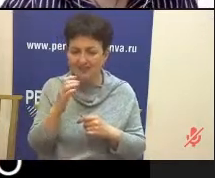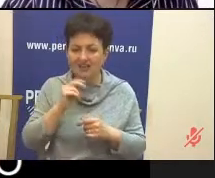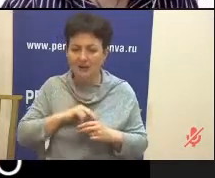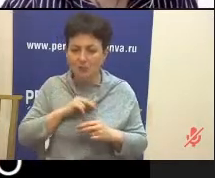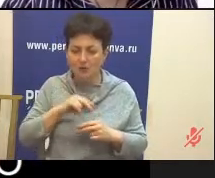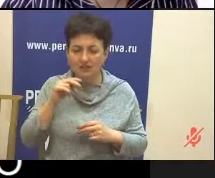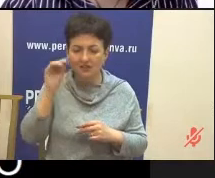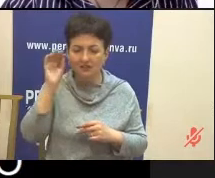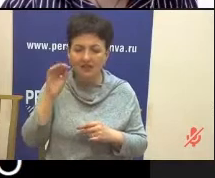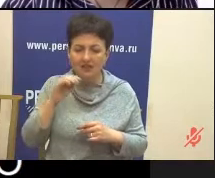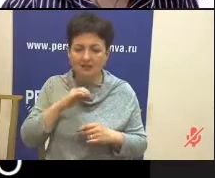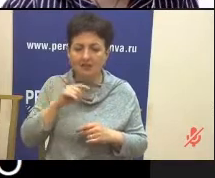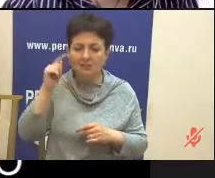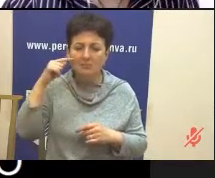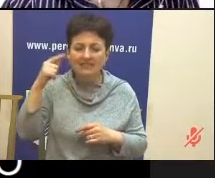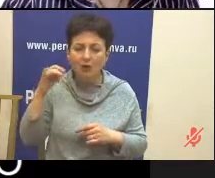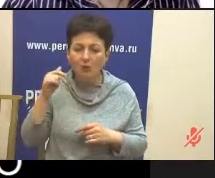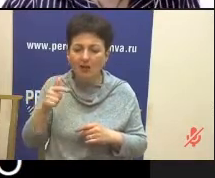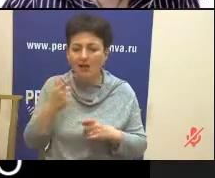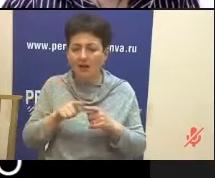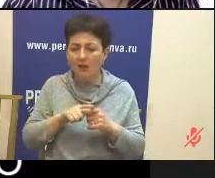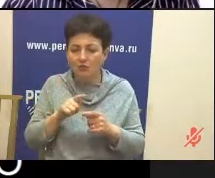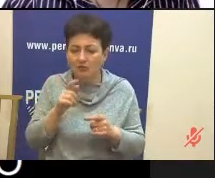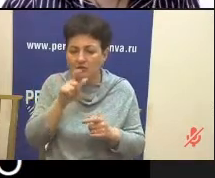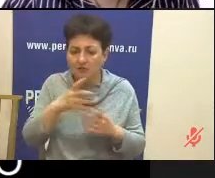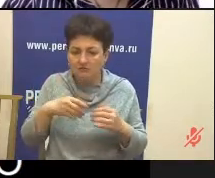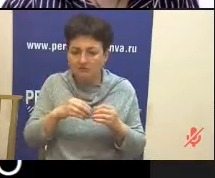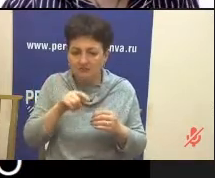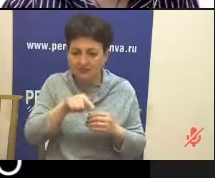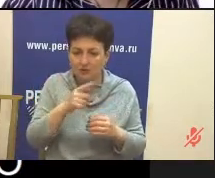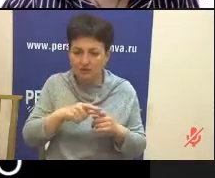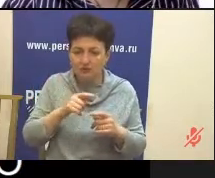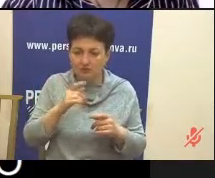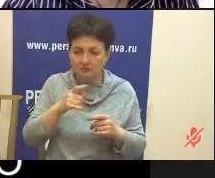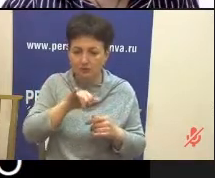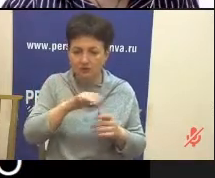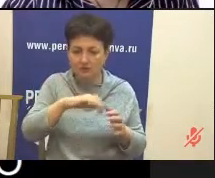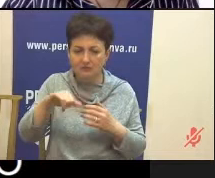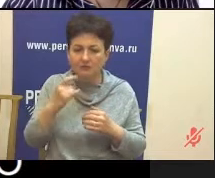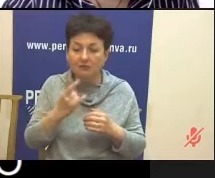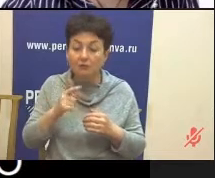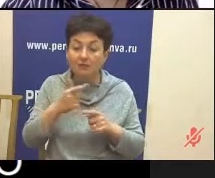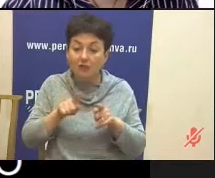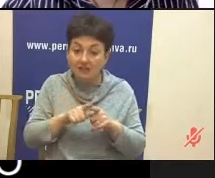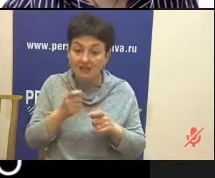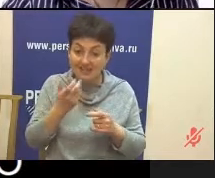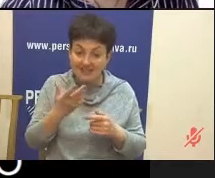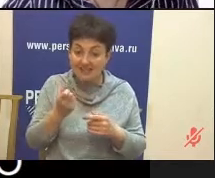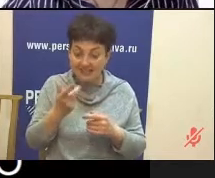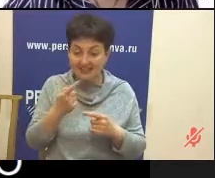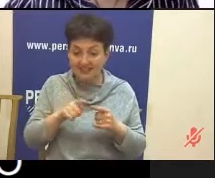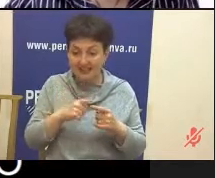мы сможем оплатить час работы психолога с семьей, которая находится на грани изъятия ребенка. И,